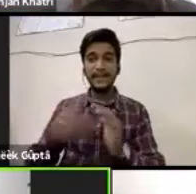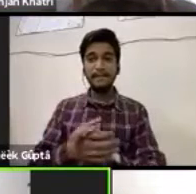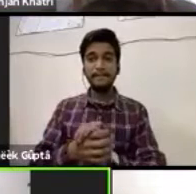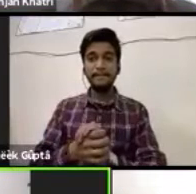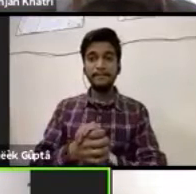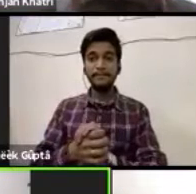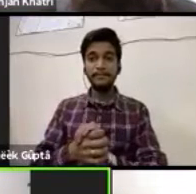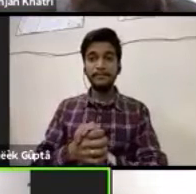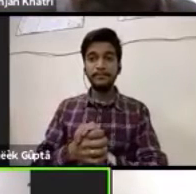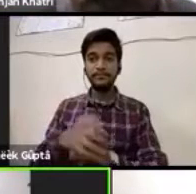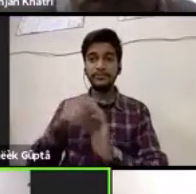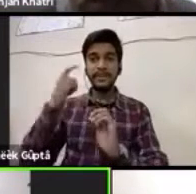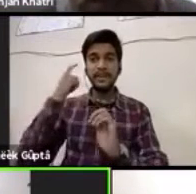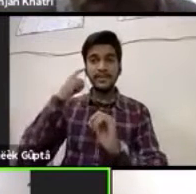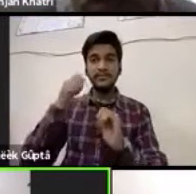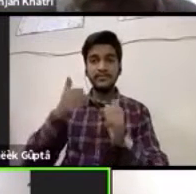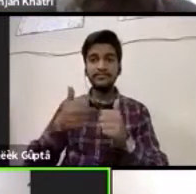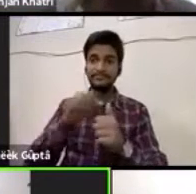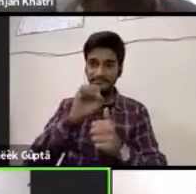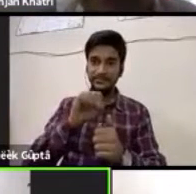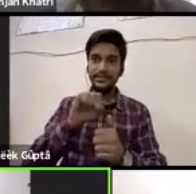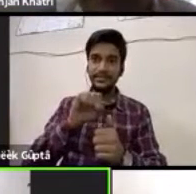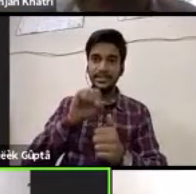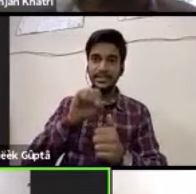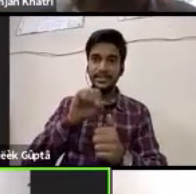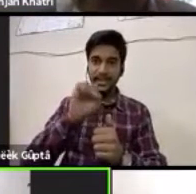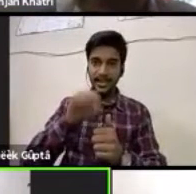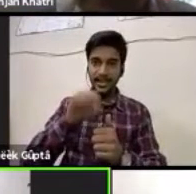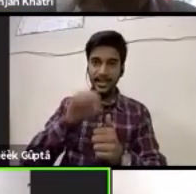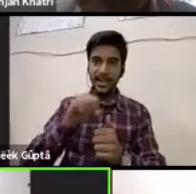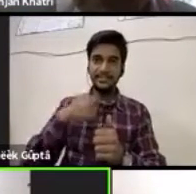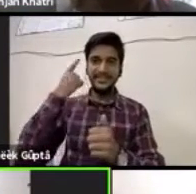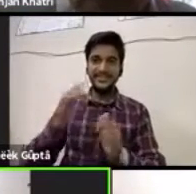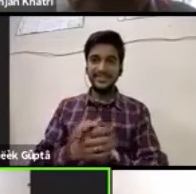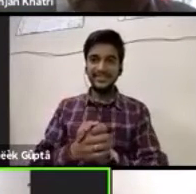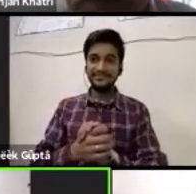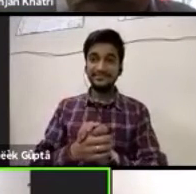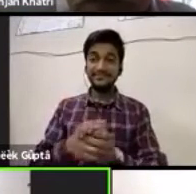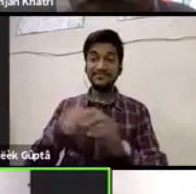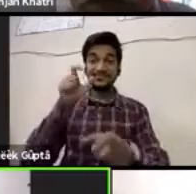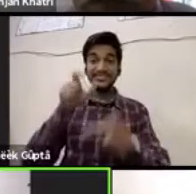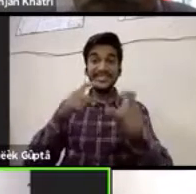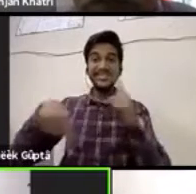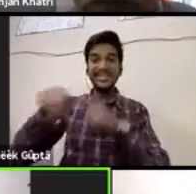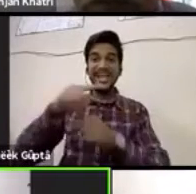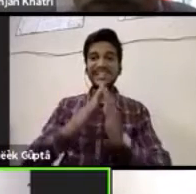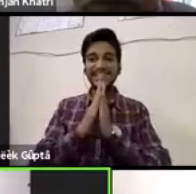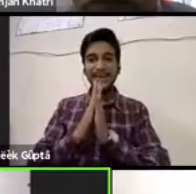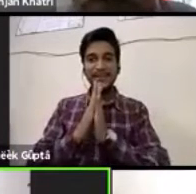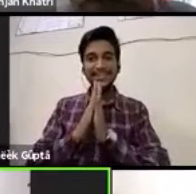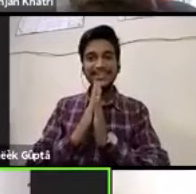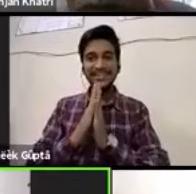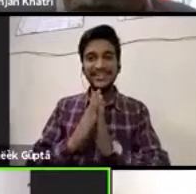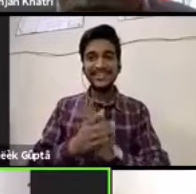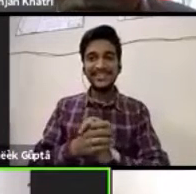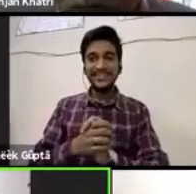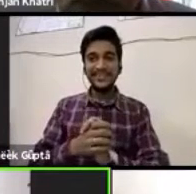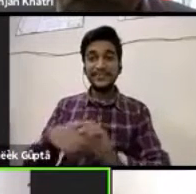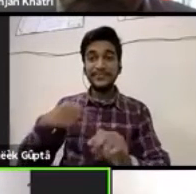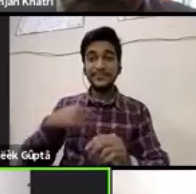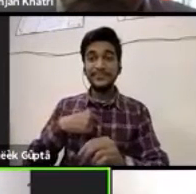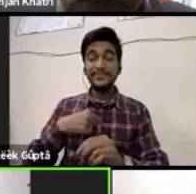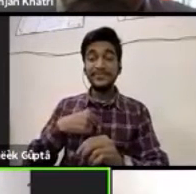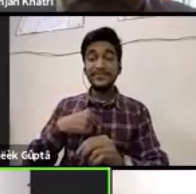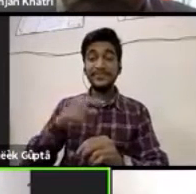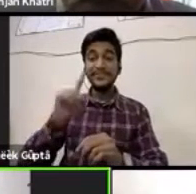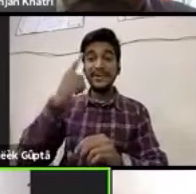अभी सुनाई दे रहा है? जी हाँ, जी हाँ। ओके, सबको मेरा नमस्ते। मैं फर्स्ट ऑफ ऑल धन्यवाद